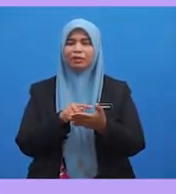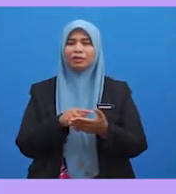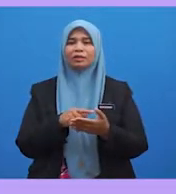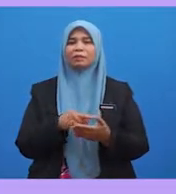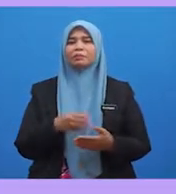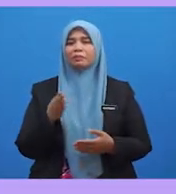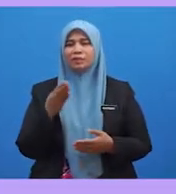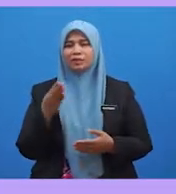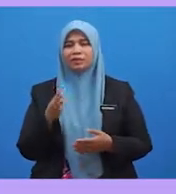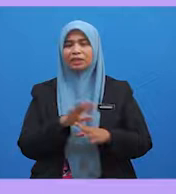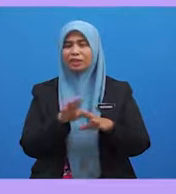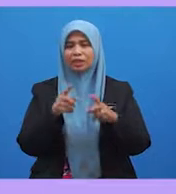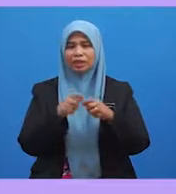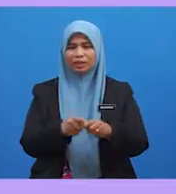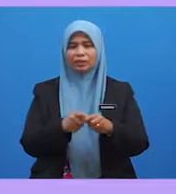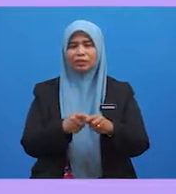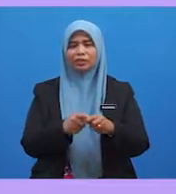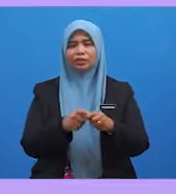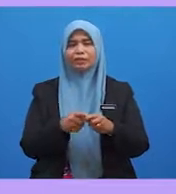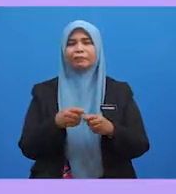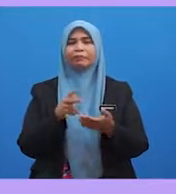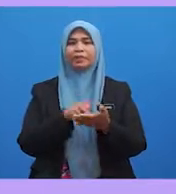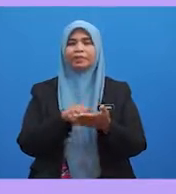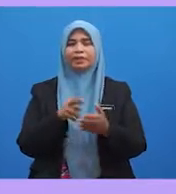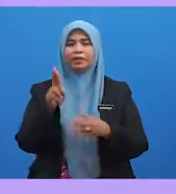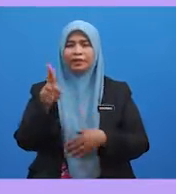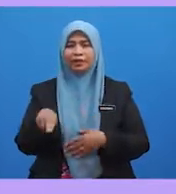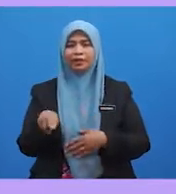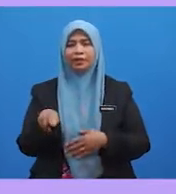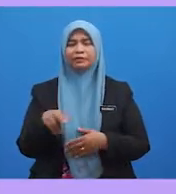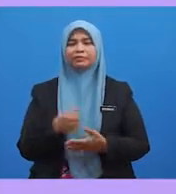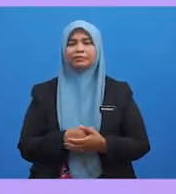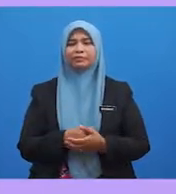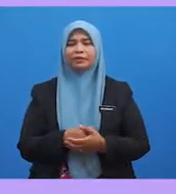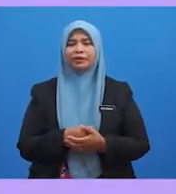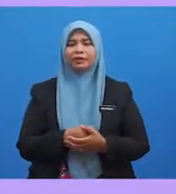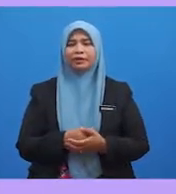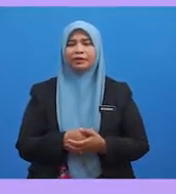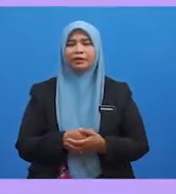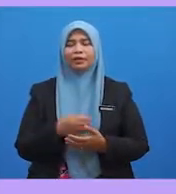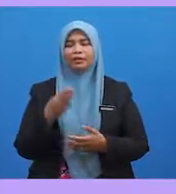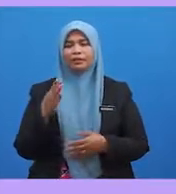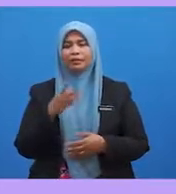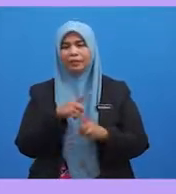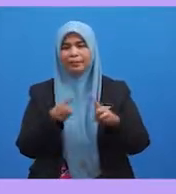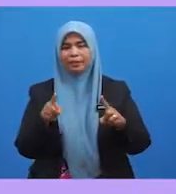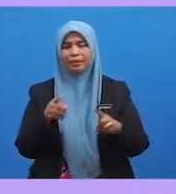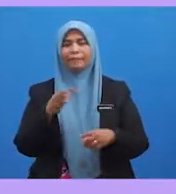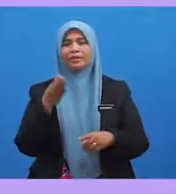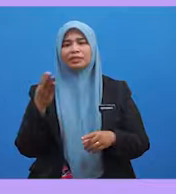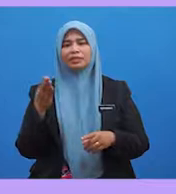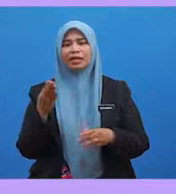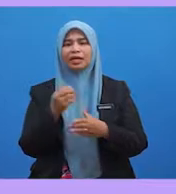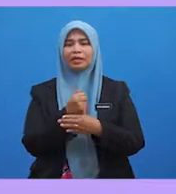Manakala bilangan rakaat solat sunat hajat tidak ditentukan bilangan rakaatnya,